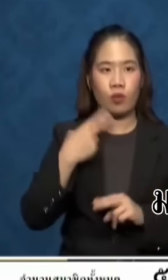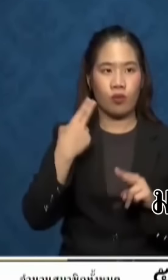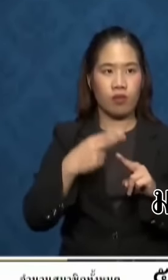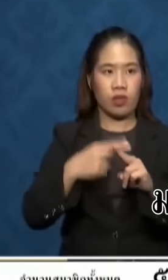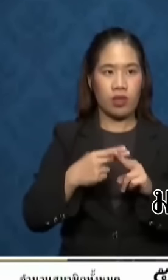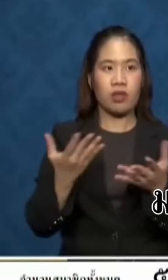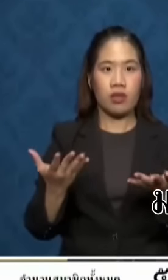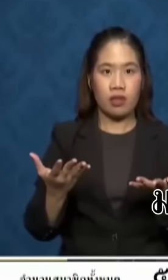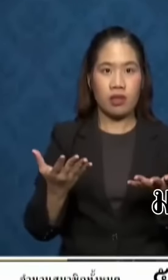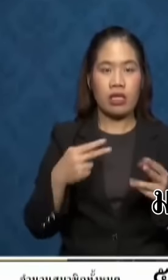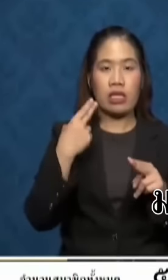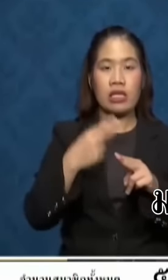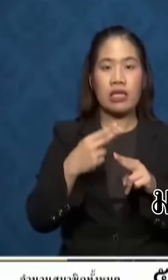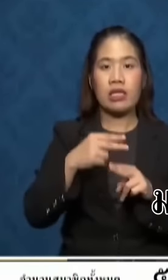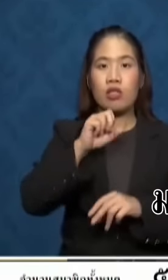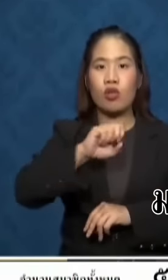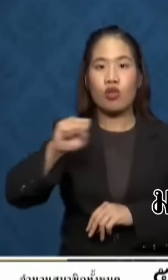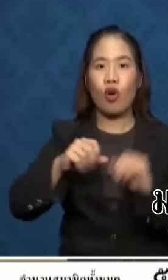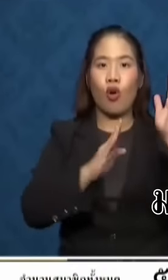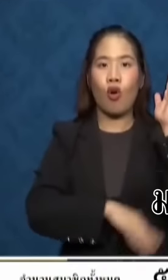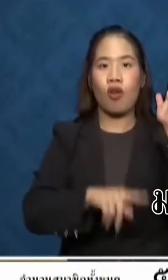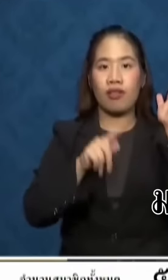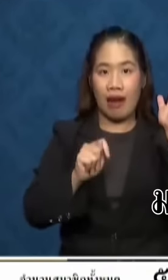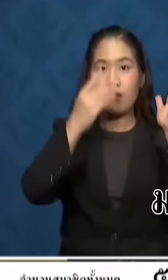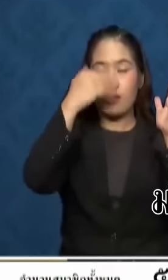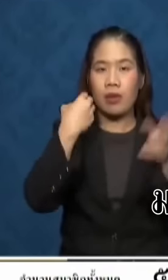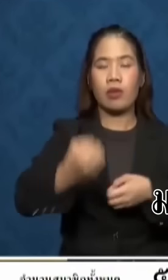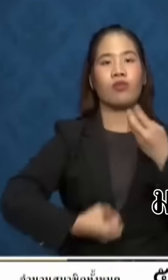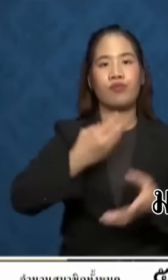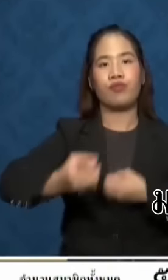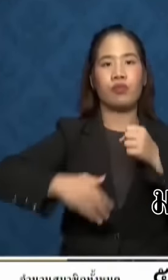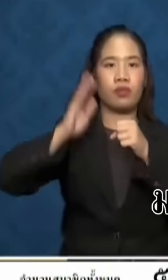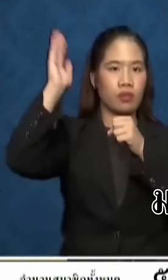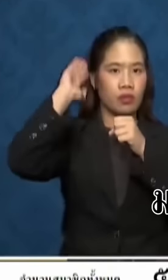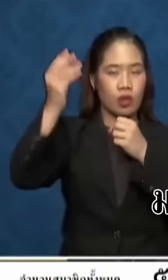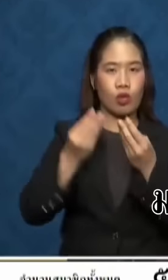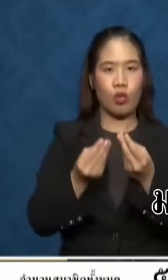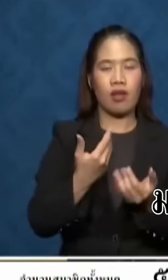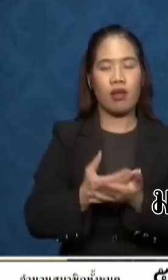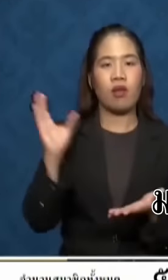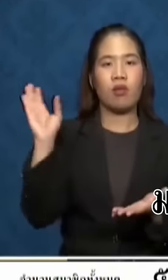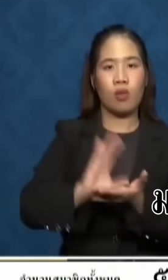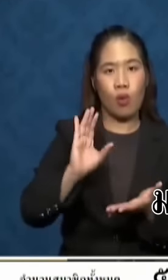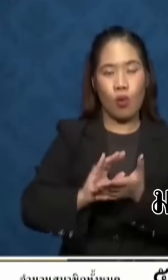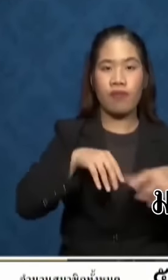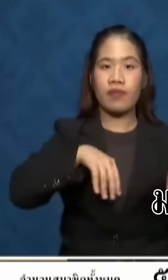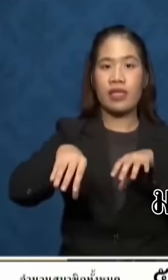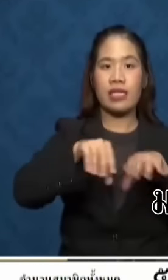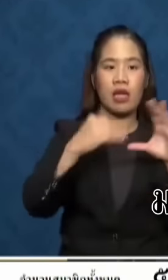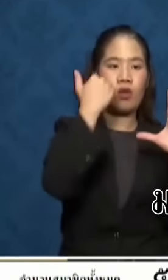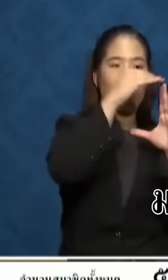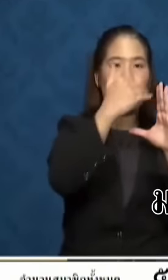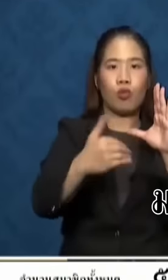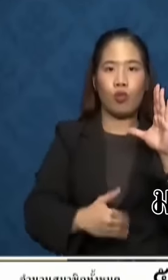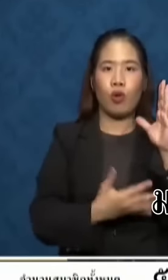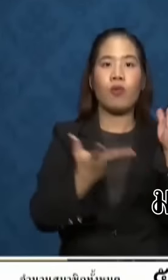สุนัชชาโลสเตวันนั้นเปนผู้เทียบพปรายเรื่องตัวเลขงพระมาณที่ฉัสนไปใหแต่ล ταภา นั้